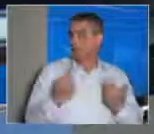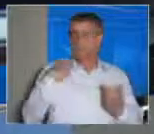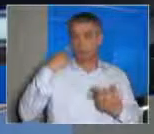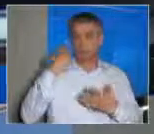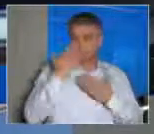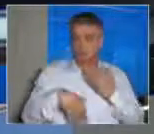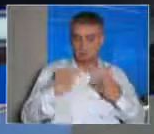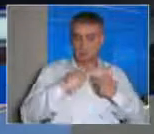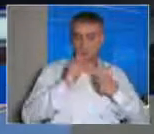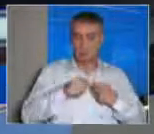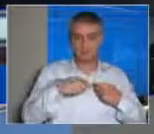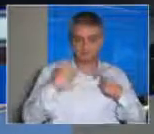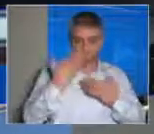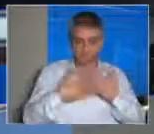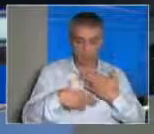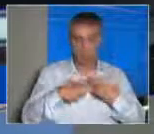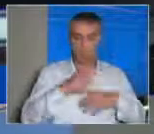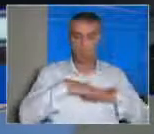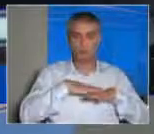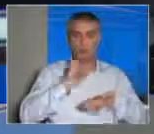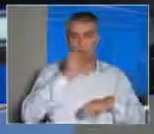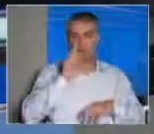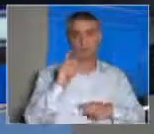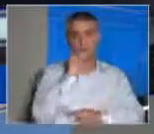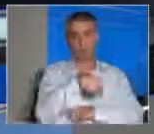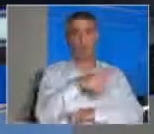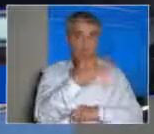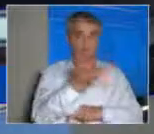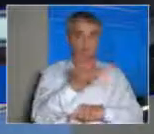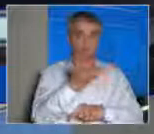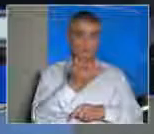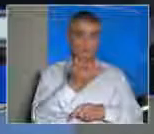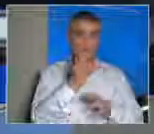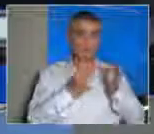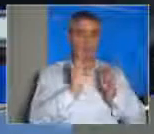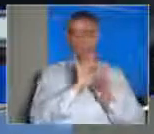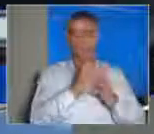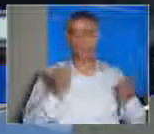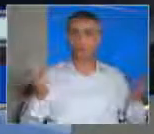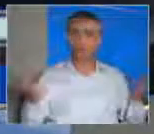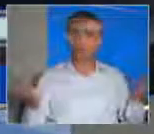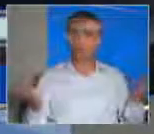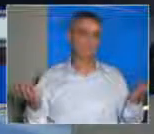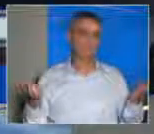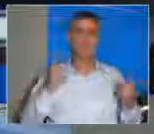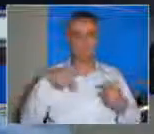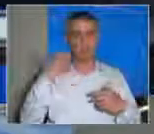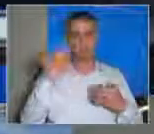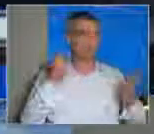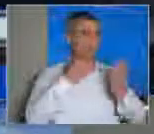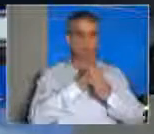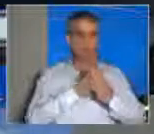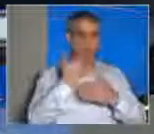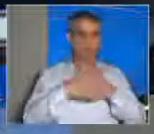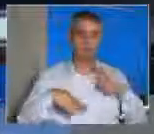שהוא יסיים להיות חבר כנסת, ביום האחרון שהוא יכהן, כן צריך לבוא ולשפוט וכולי, אבל זה יכול גם להיות עד